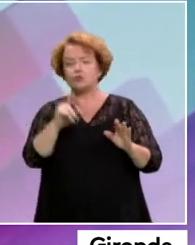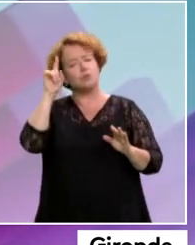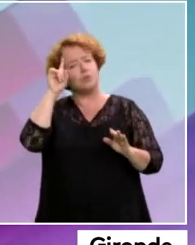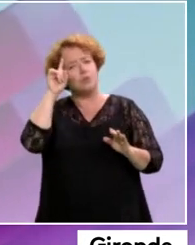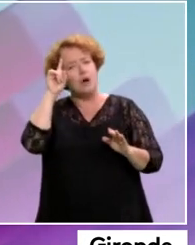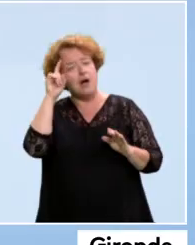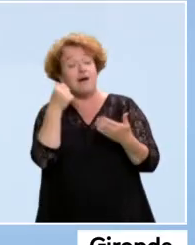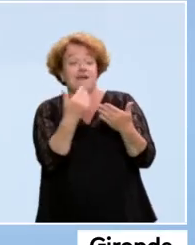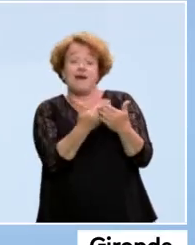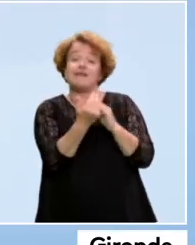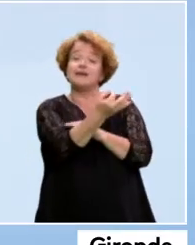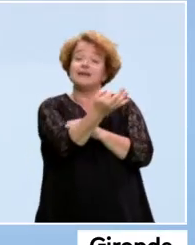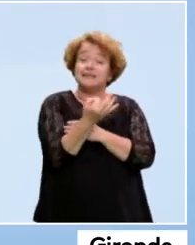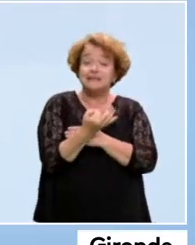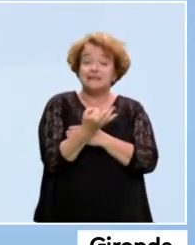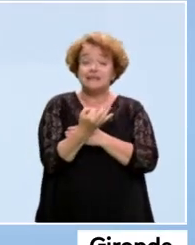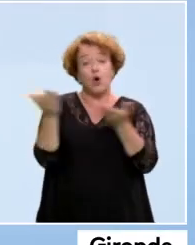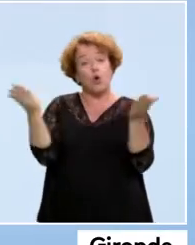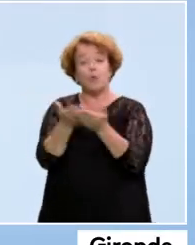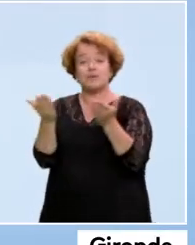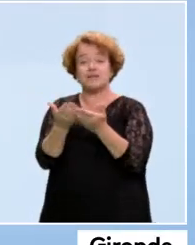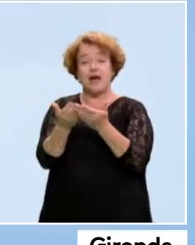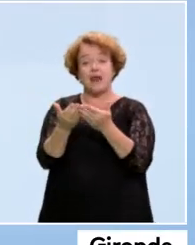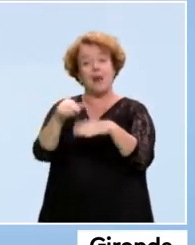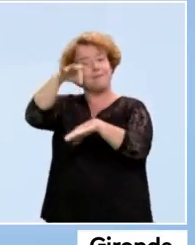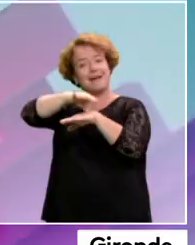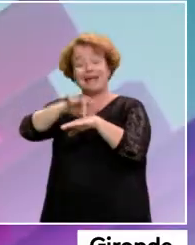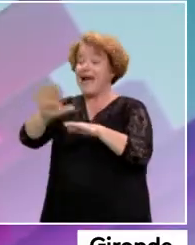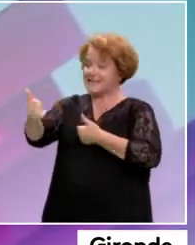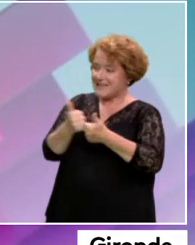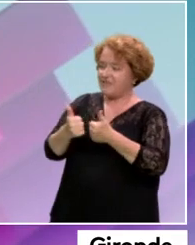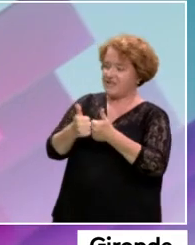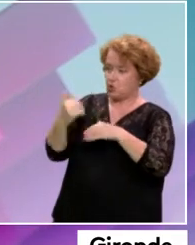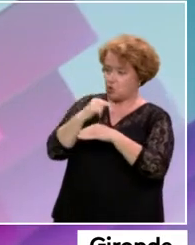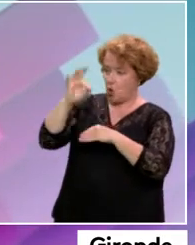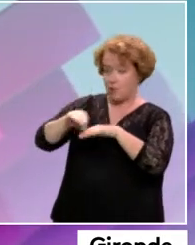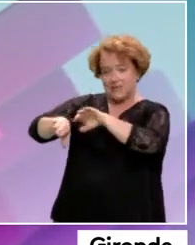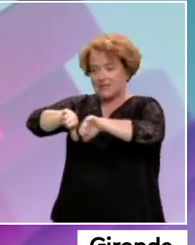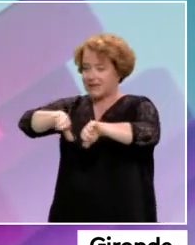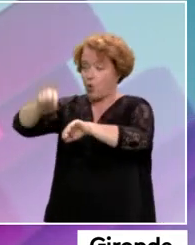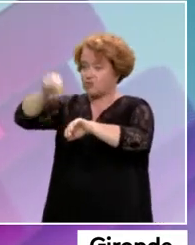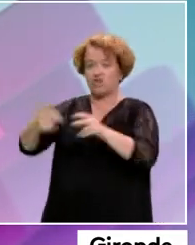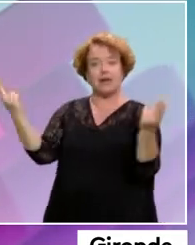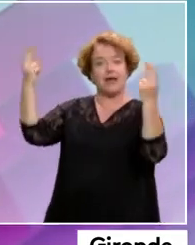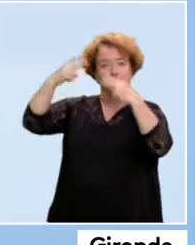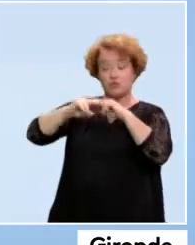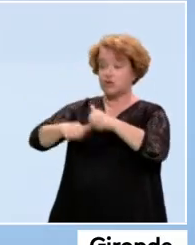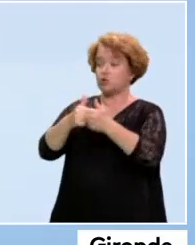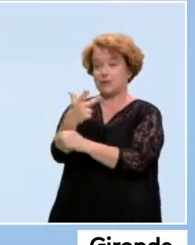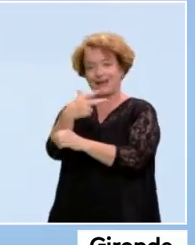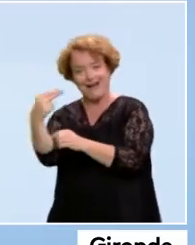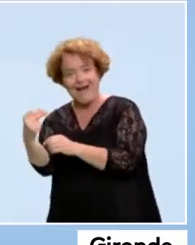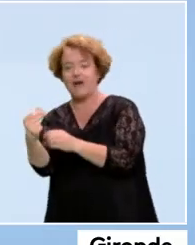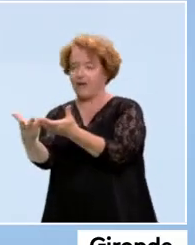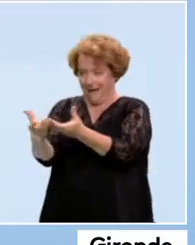vous dites l'hôpital trit les malades en fait le service d'urgence un tri nocturne c'est un service